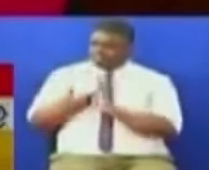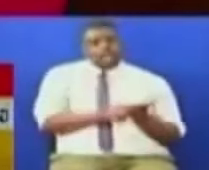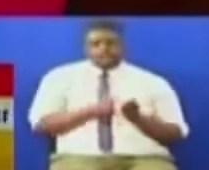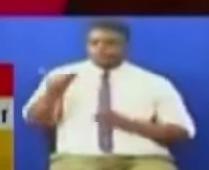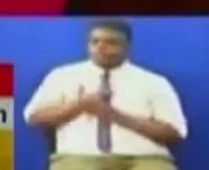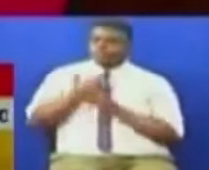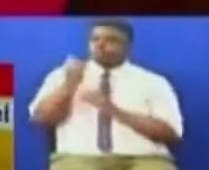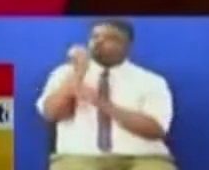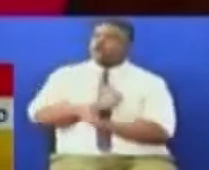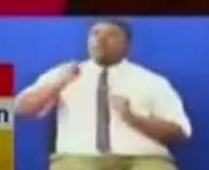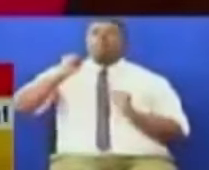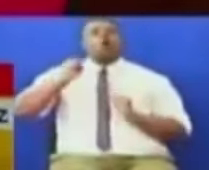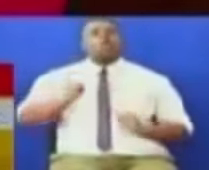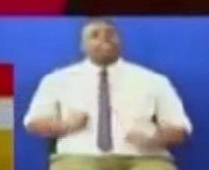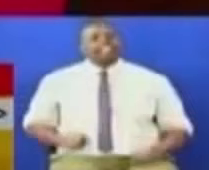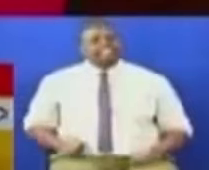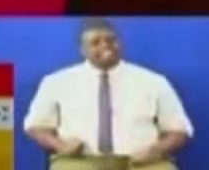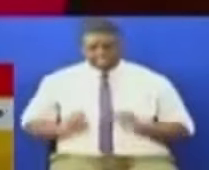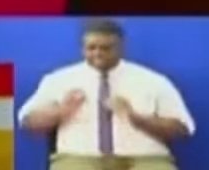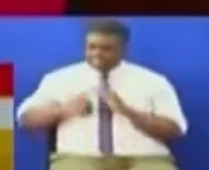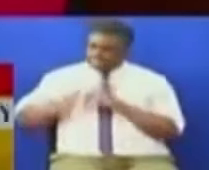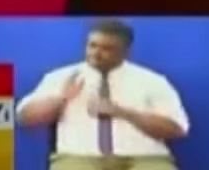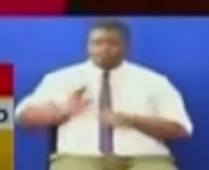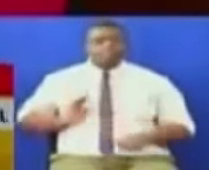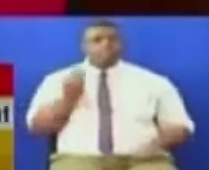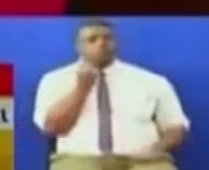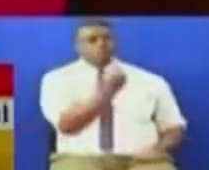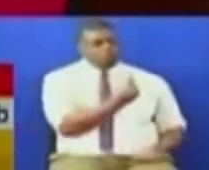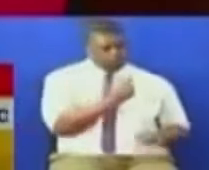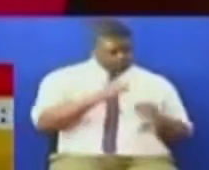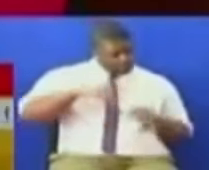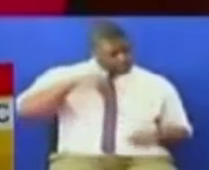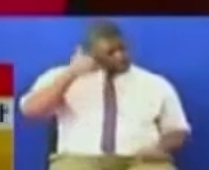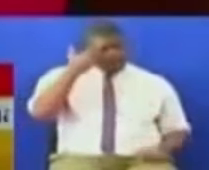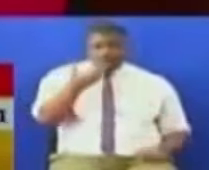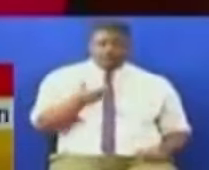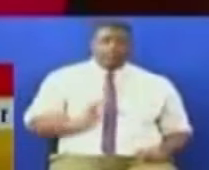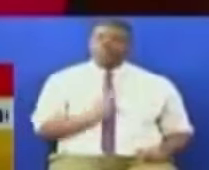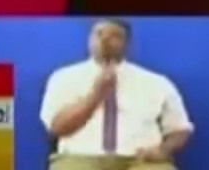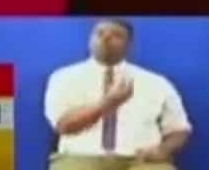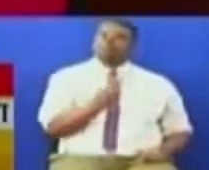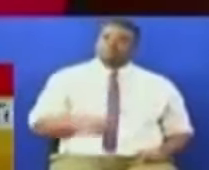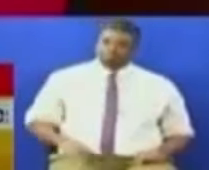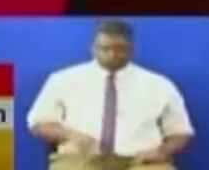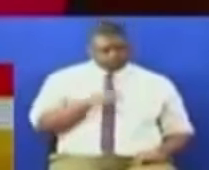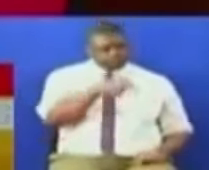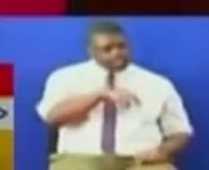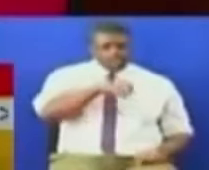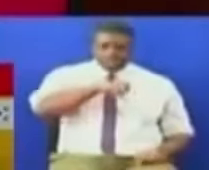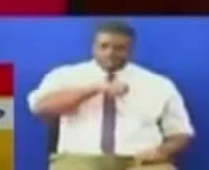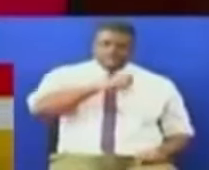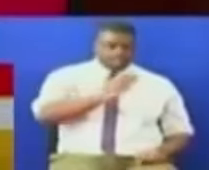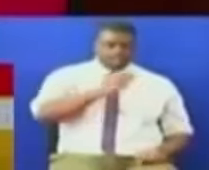aina za transioni zaidi ya bilioni moja na baadaye bilioni mbili. NSN yangu walifanya ukaguzi mwaka